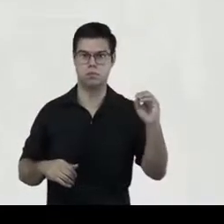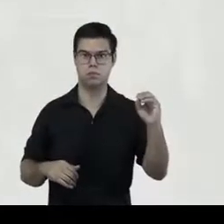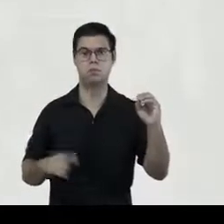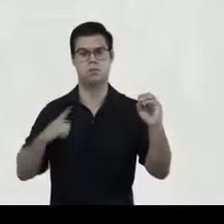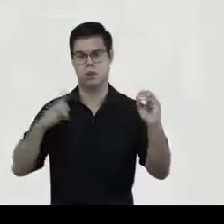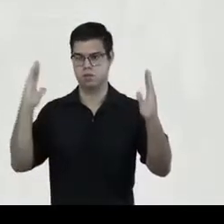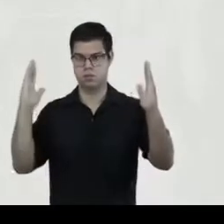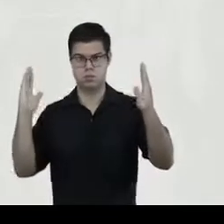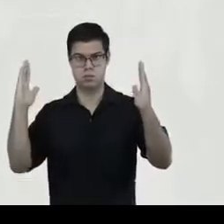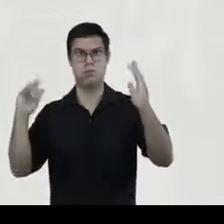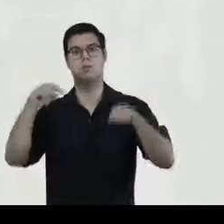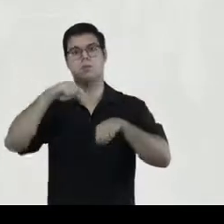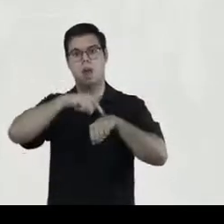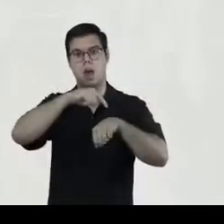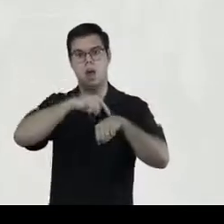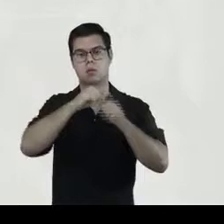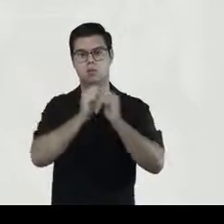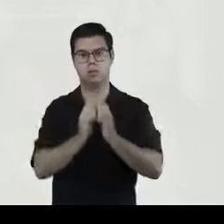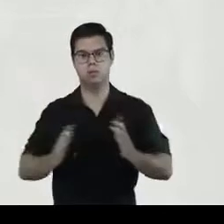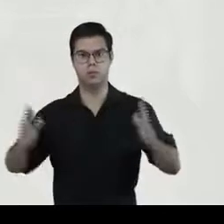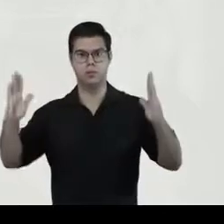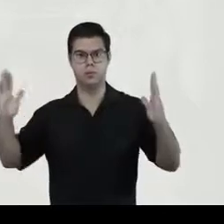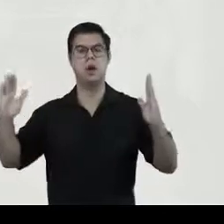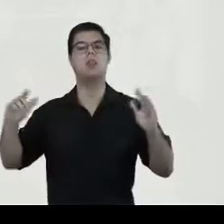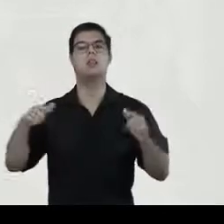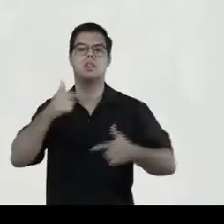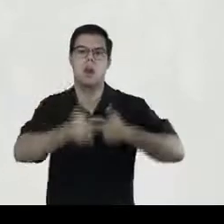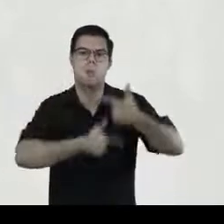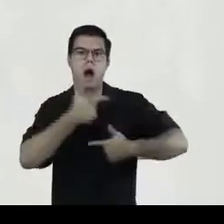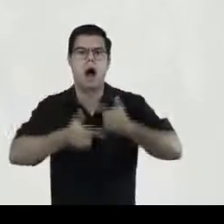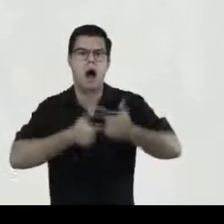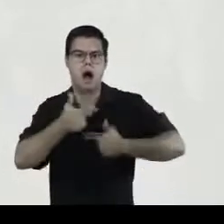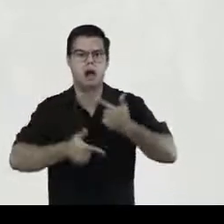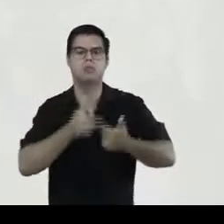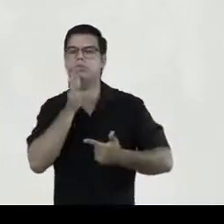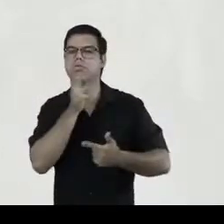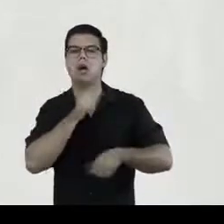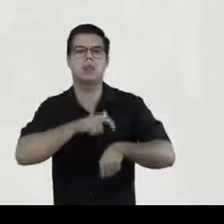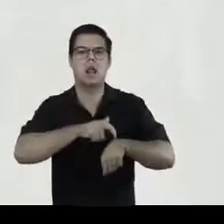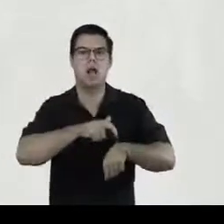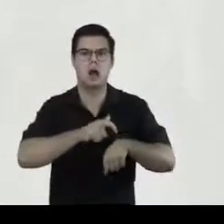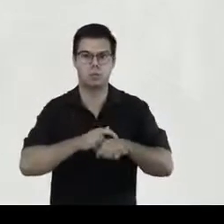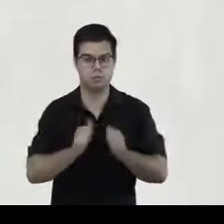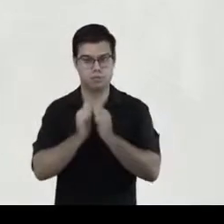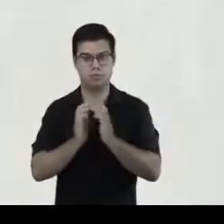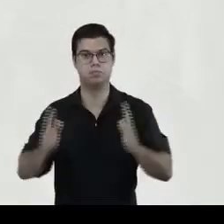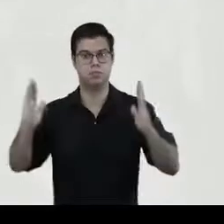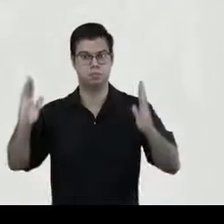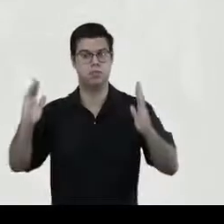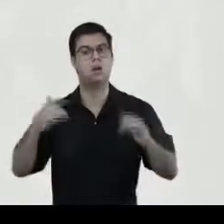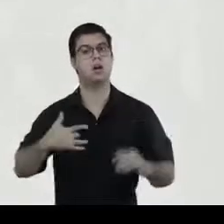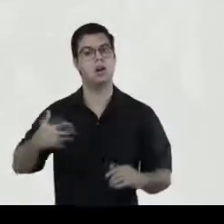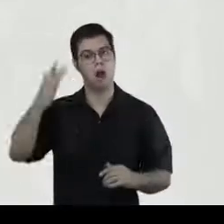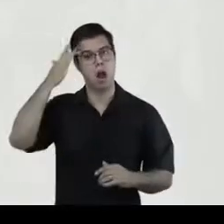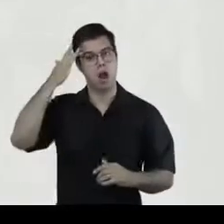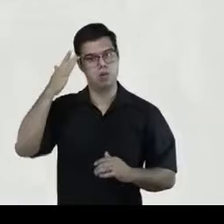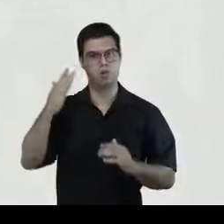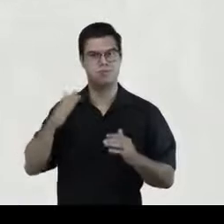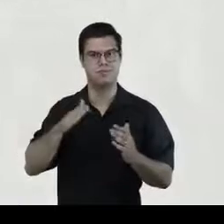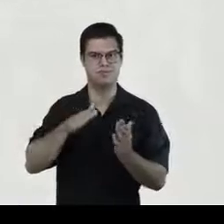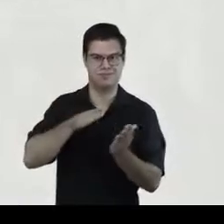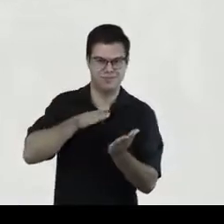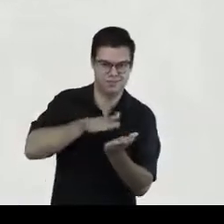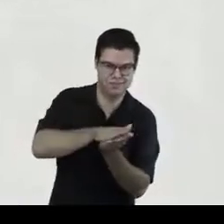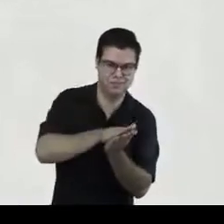Et je pense que la reliure a été faite très serrée pour éviter que des petits